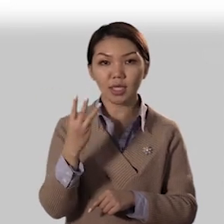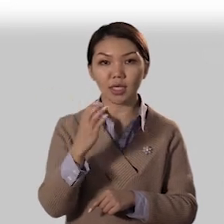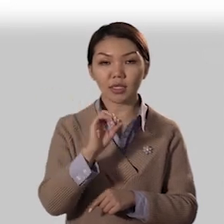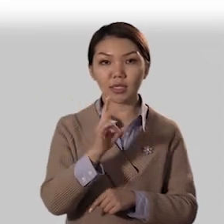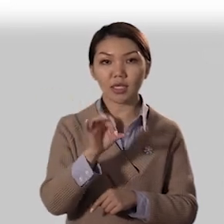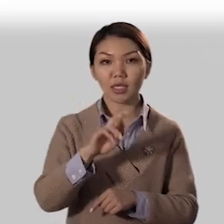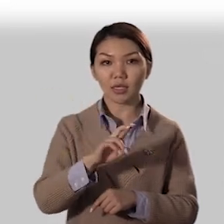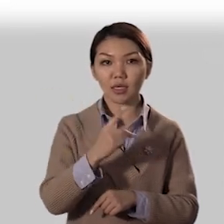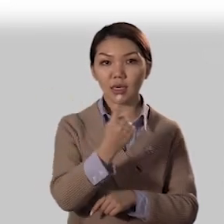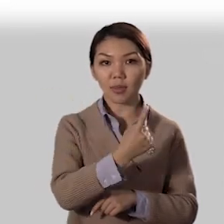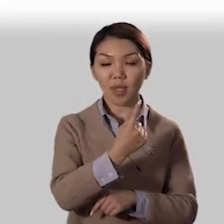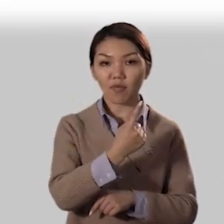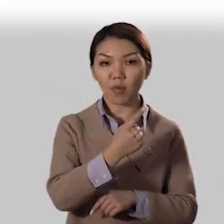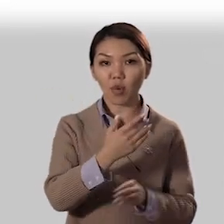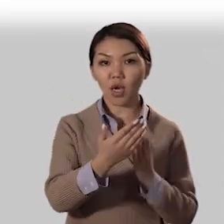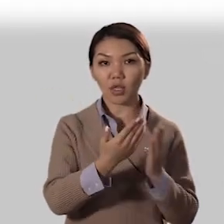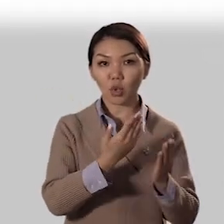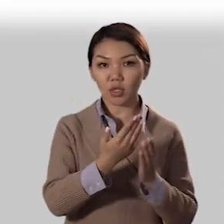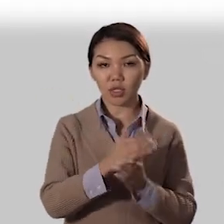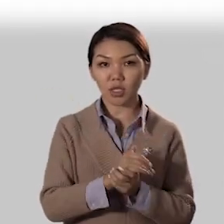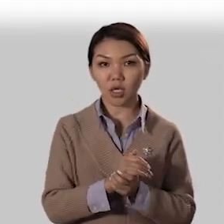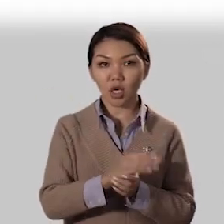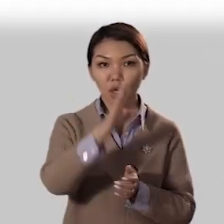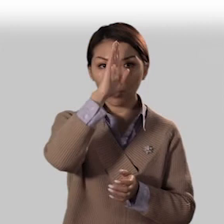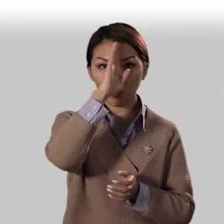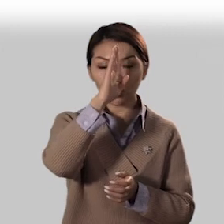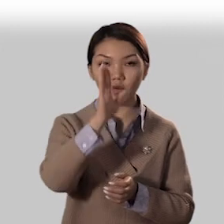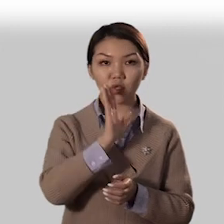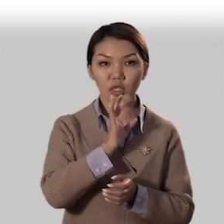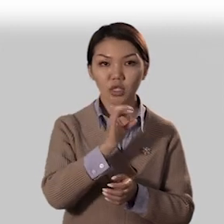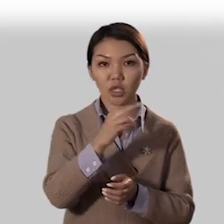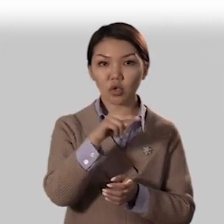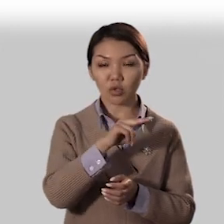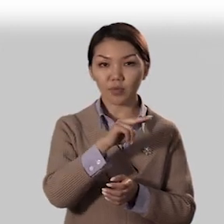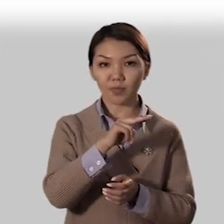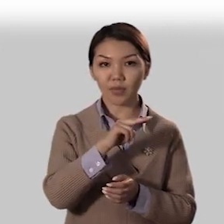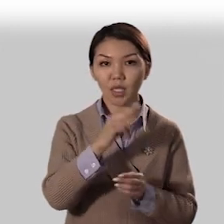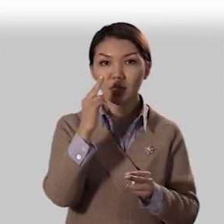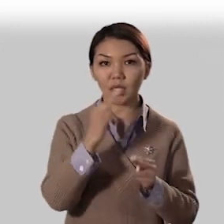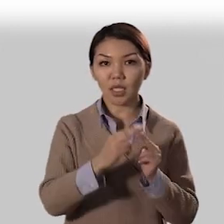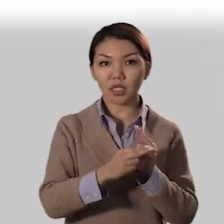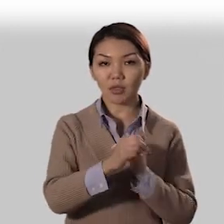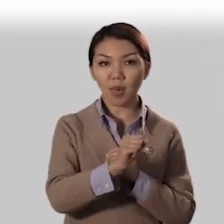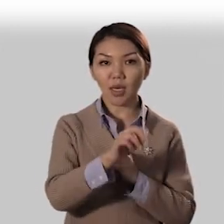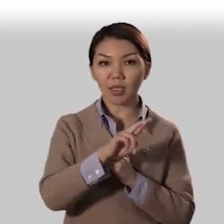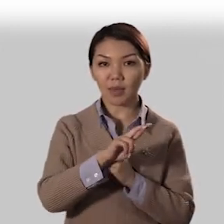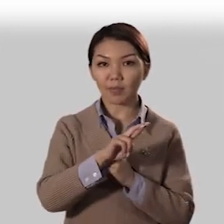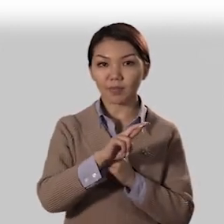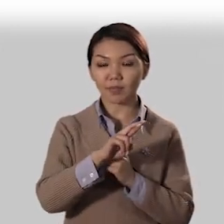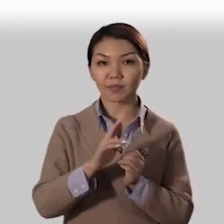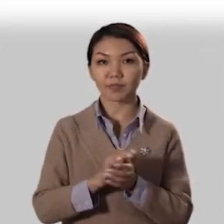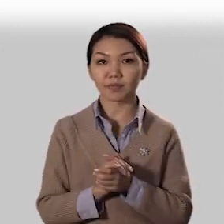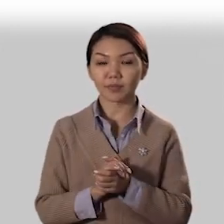первому склонению относятся существительное мужского и женского рода с окончанием а я